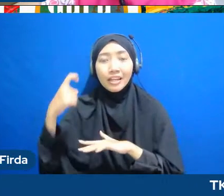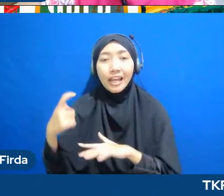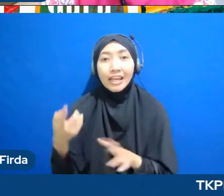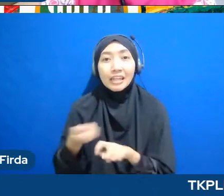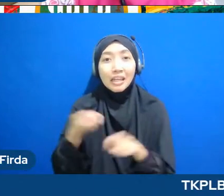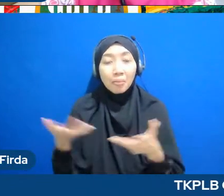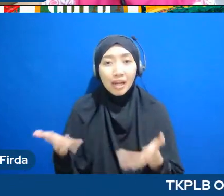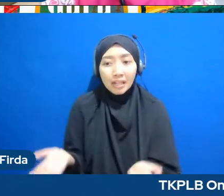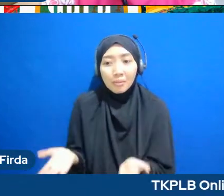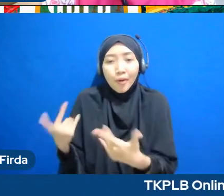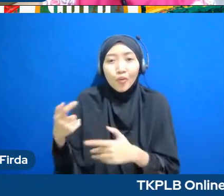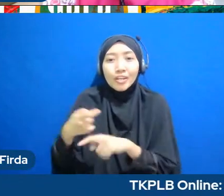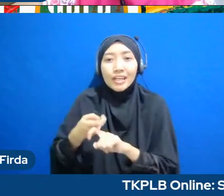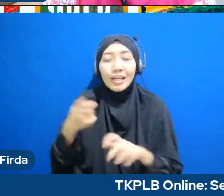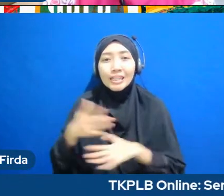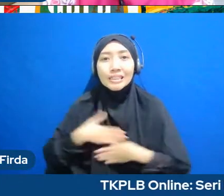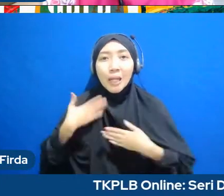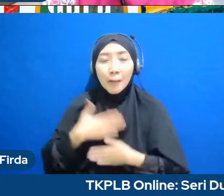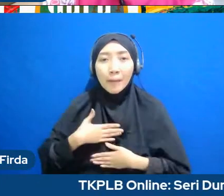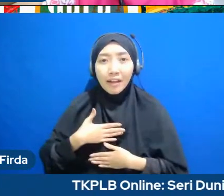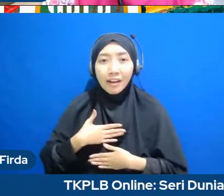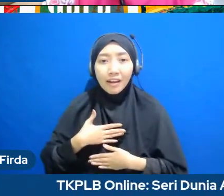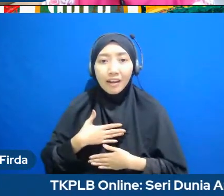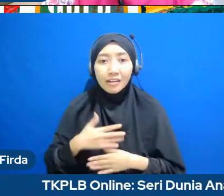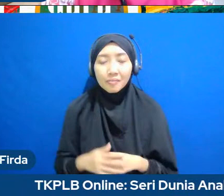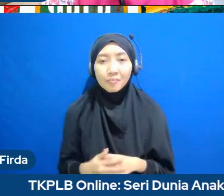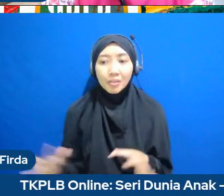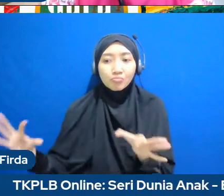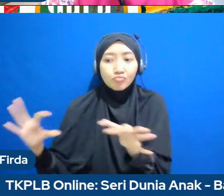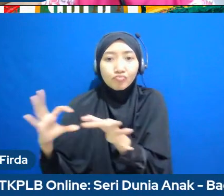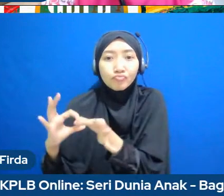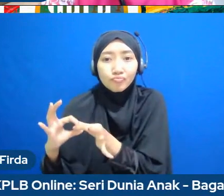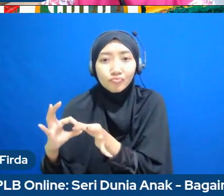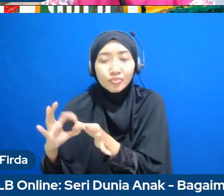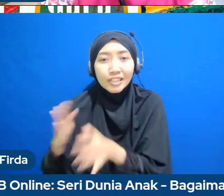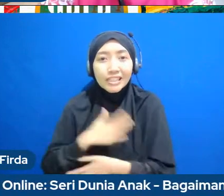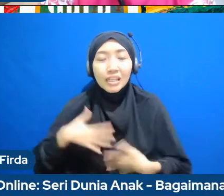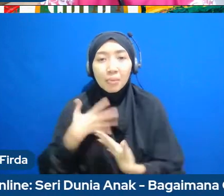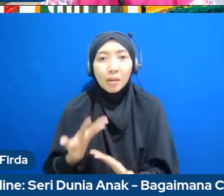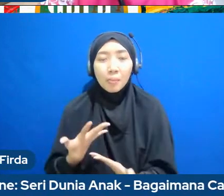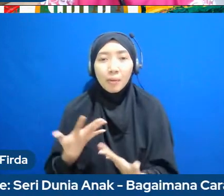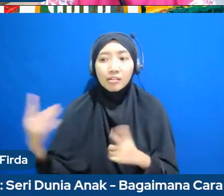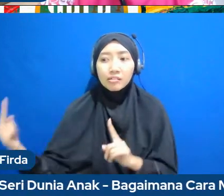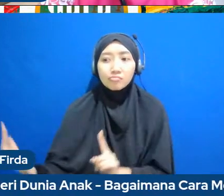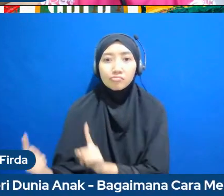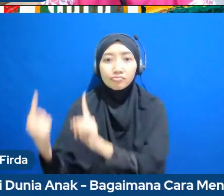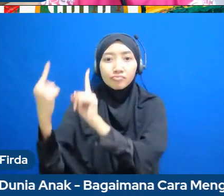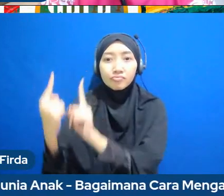anak merasa nyaman. Ada secure attachment. Ada merasa nyaman dengan figur yang